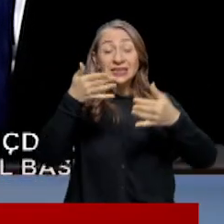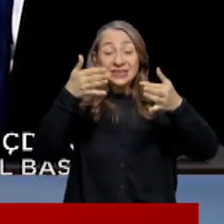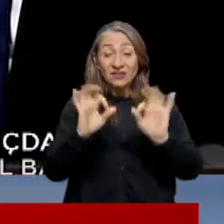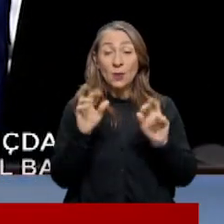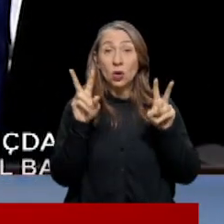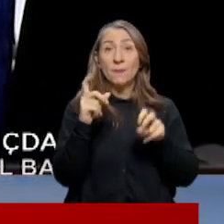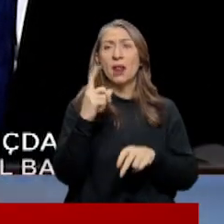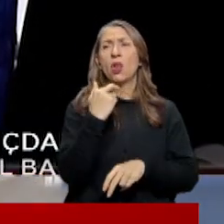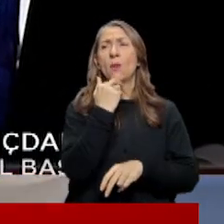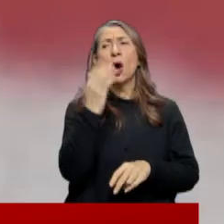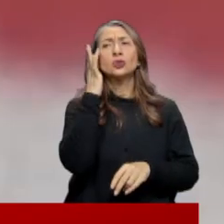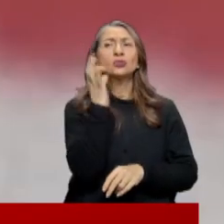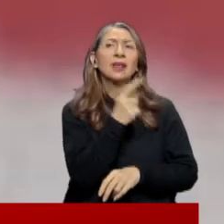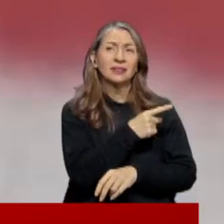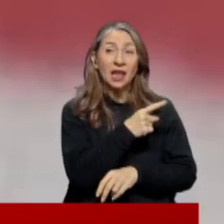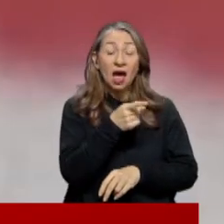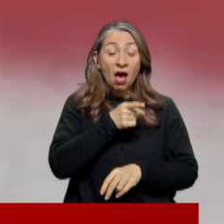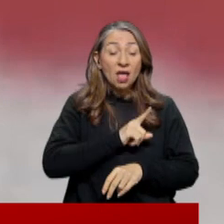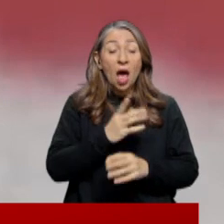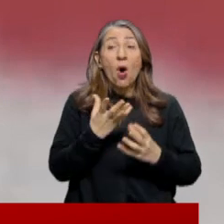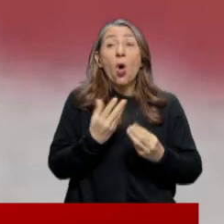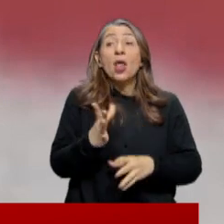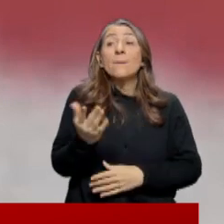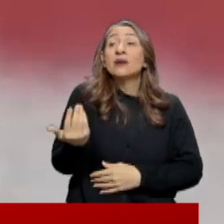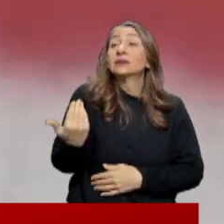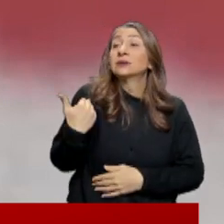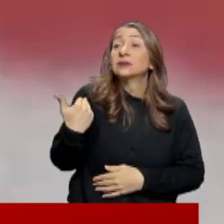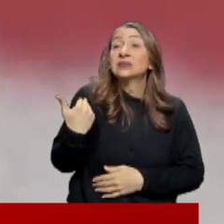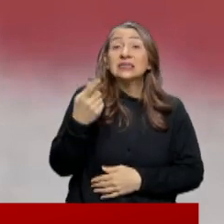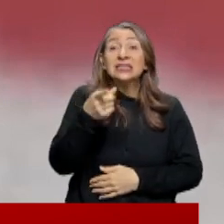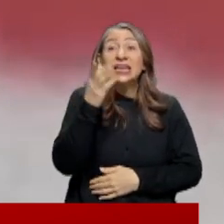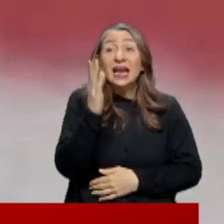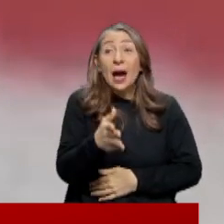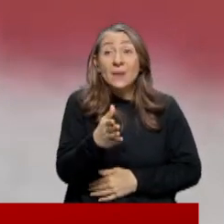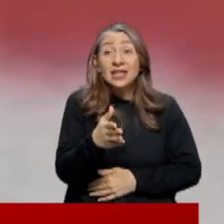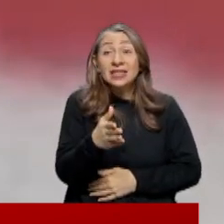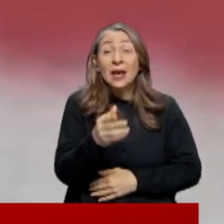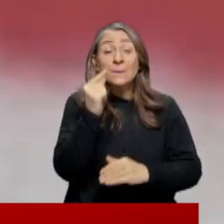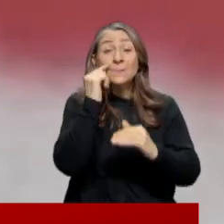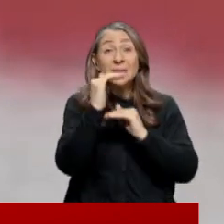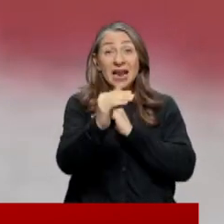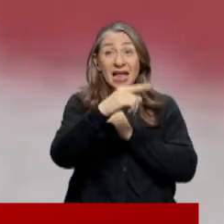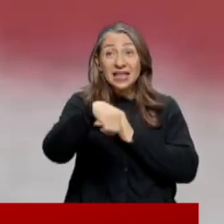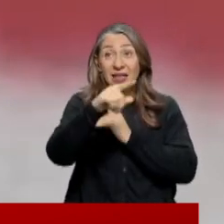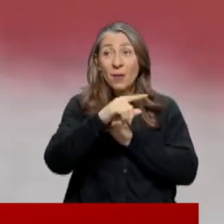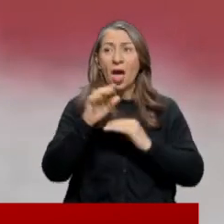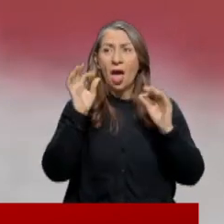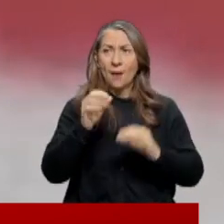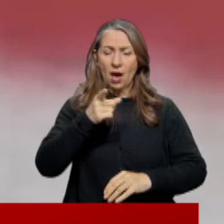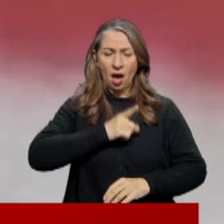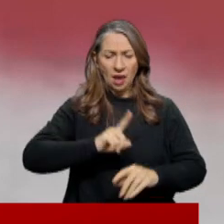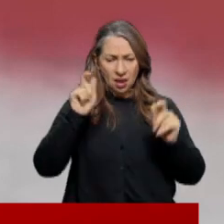Sıfırlama konusunda bir numaralı uzmandır. Aday olamaz diyor. Size rağmen milletim hem